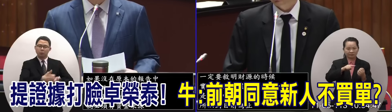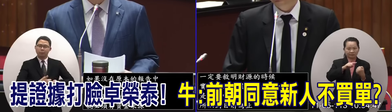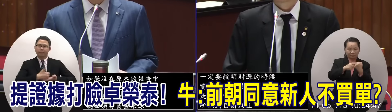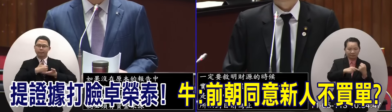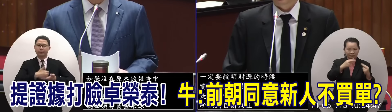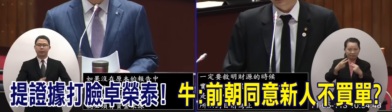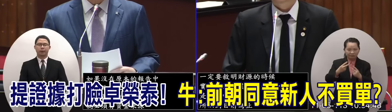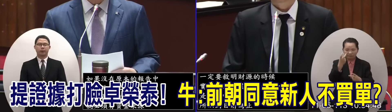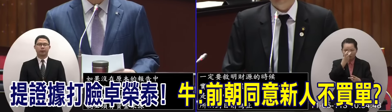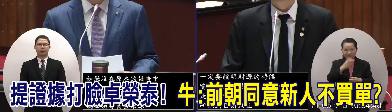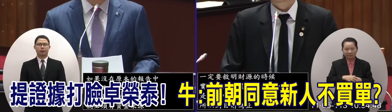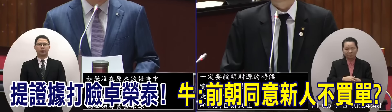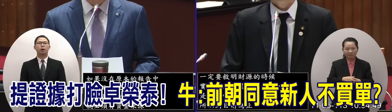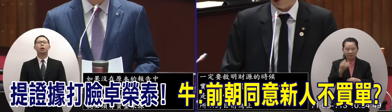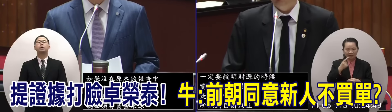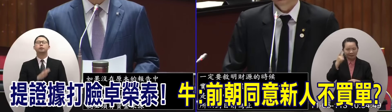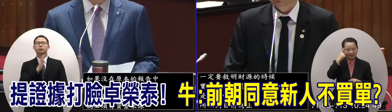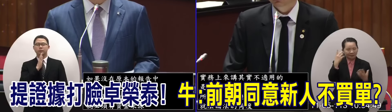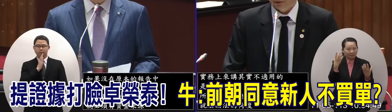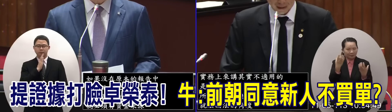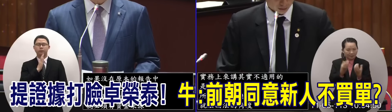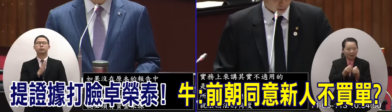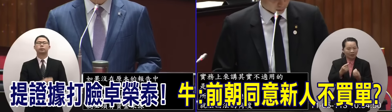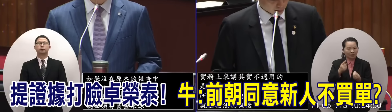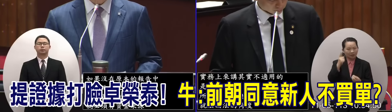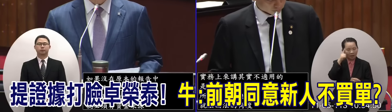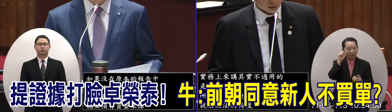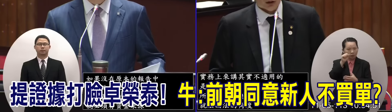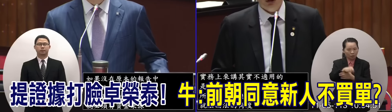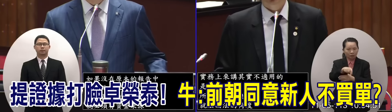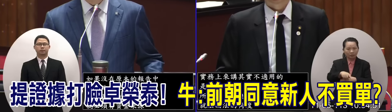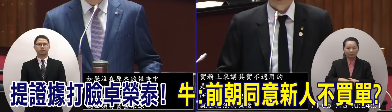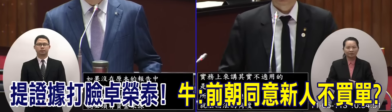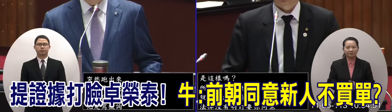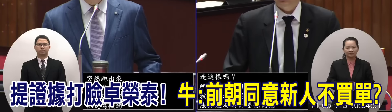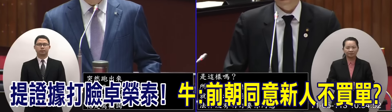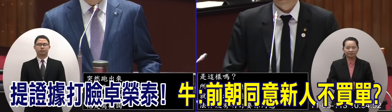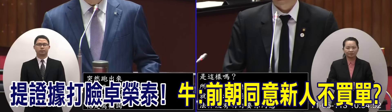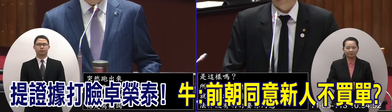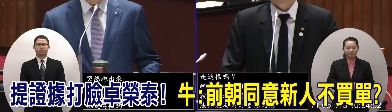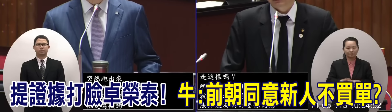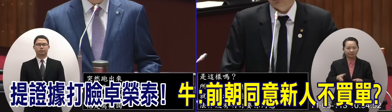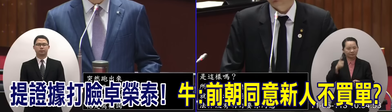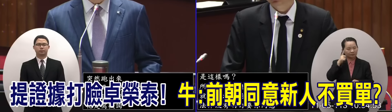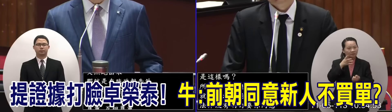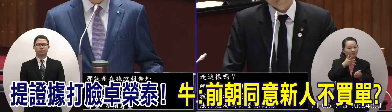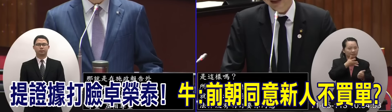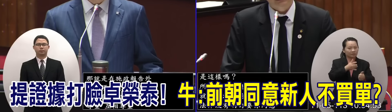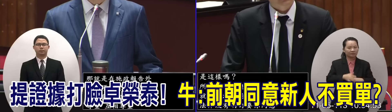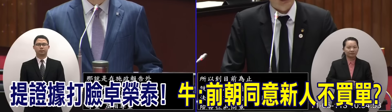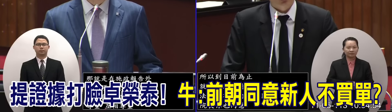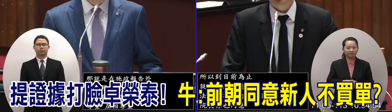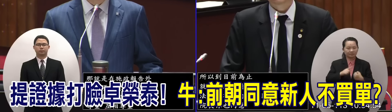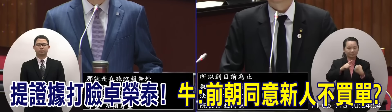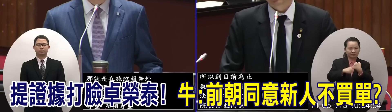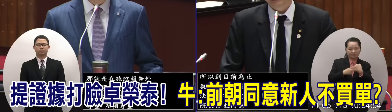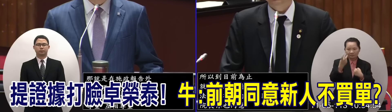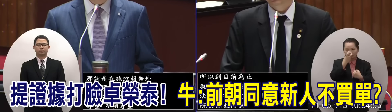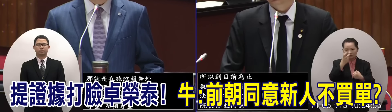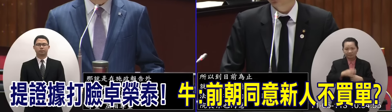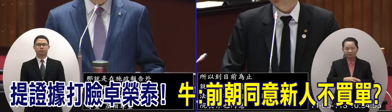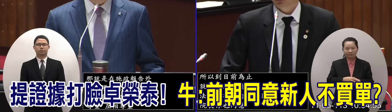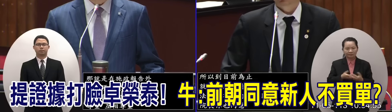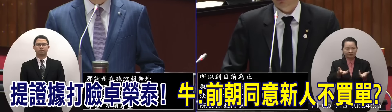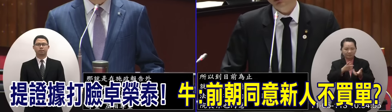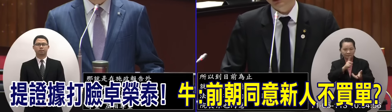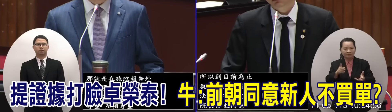过程中，尽量的来达成共识跟同意，对不对？那可是我也要跟院长直接挑明的讲哦，就法案审查的时候，不见得每一件事